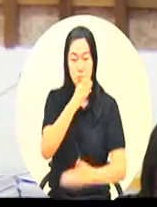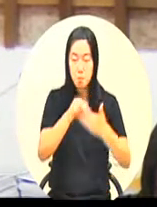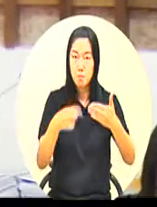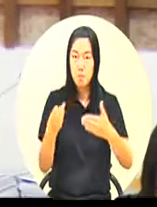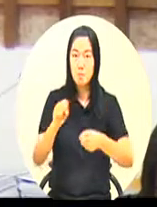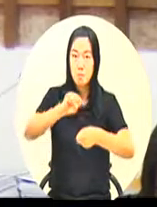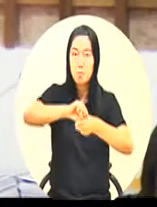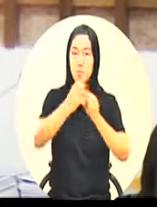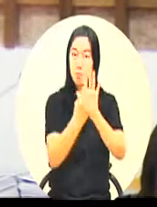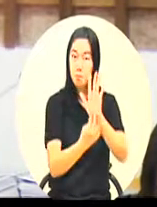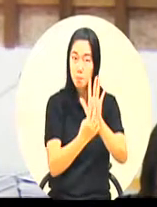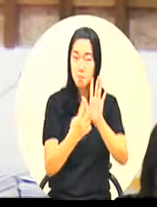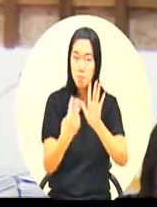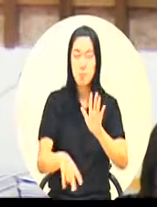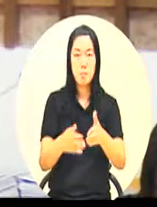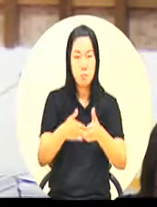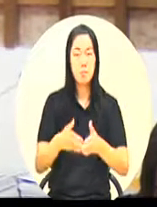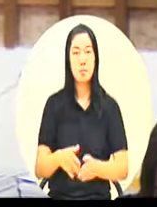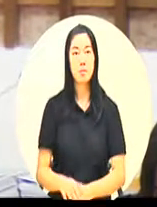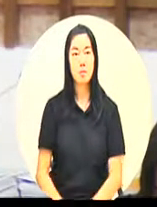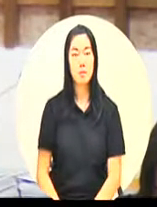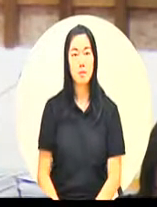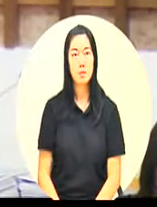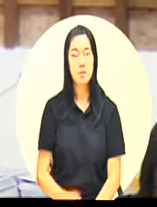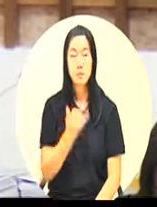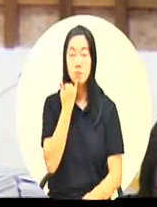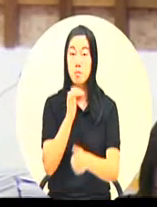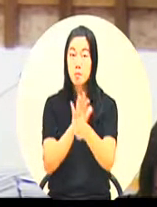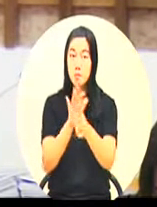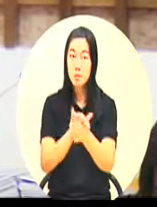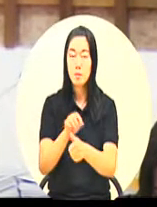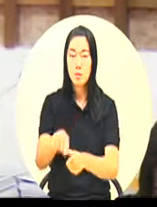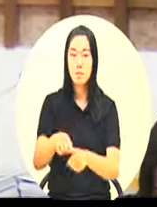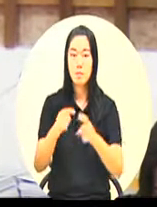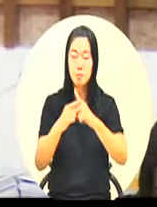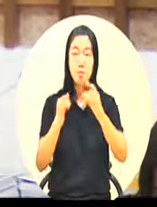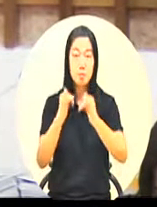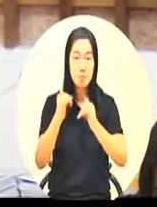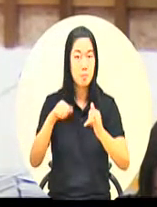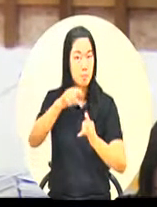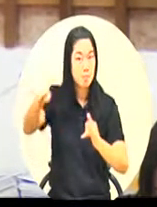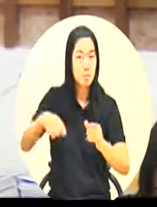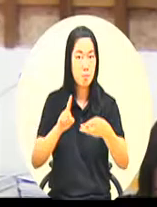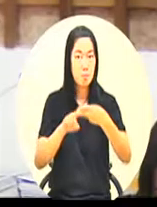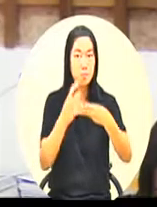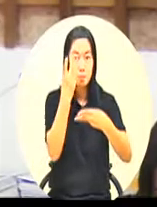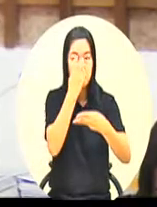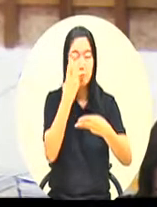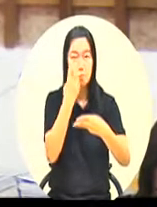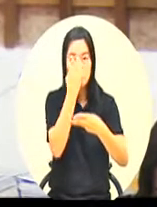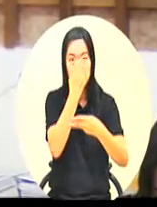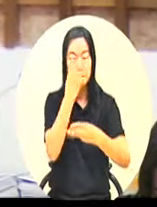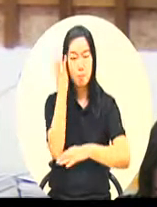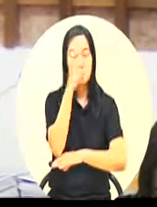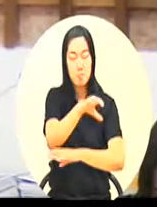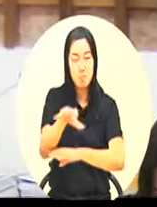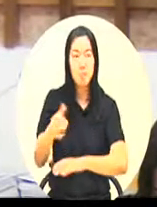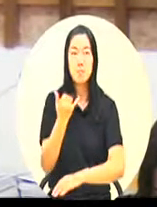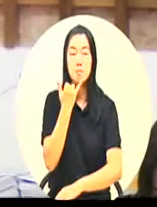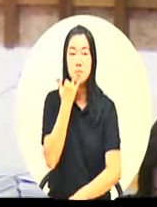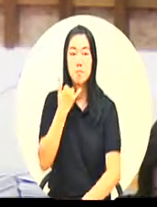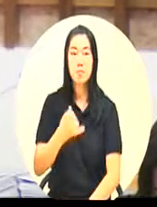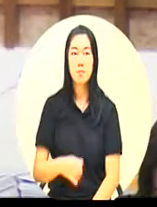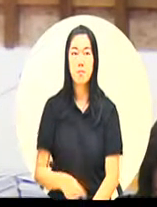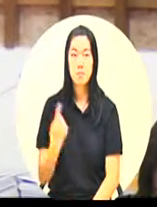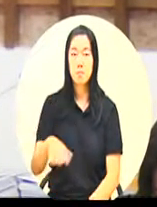个条文是很必要的。这个让我们的高雄市的主管机关呢，也能够由这